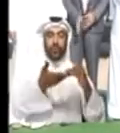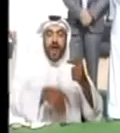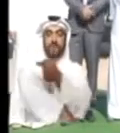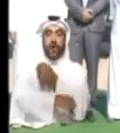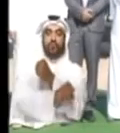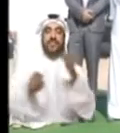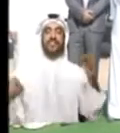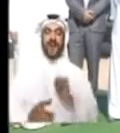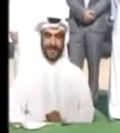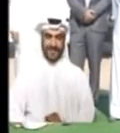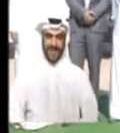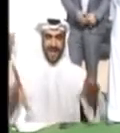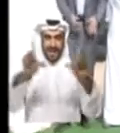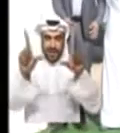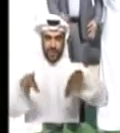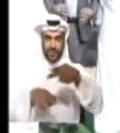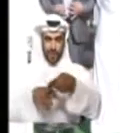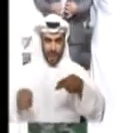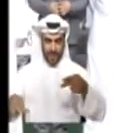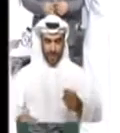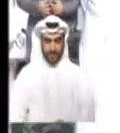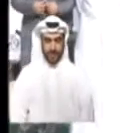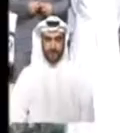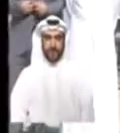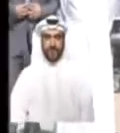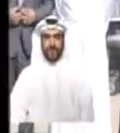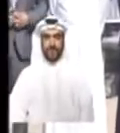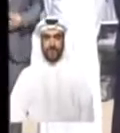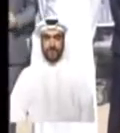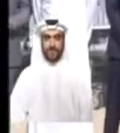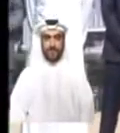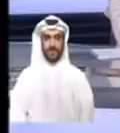العامة. لما أبو علاوي، تلفزيون دولة الكويت.